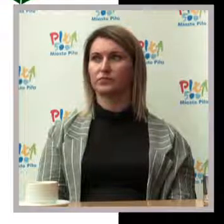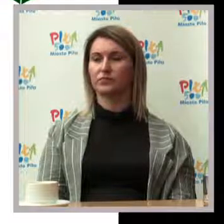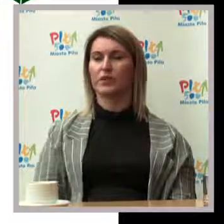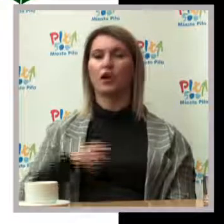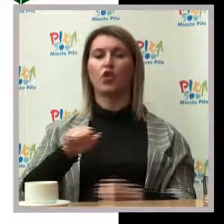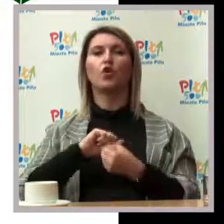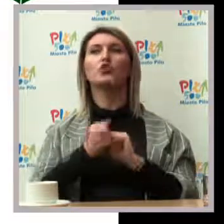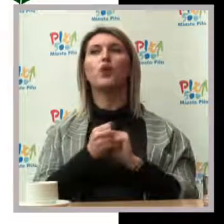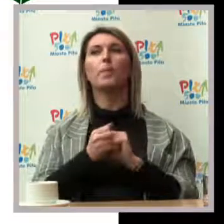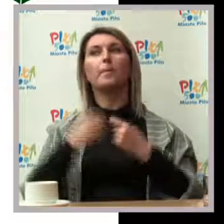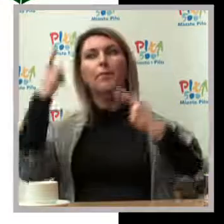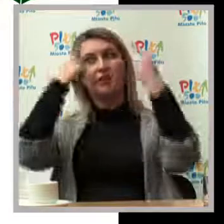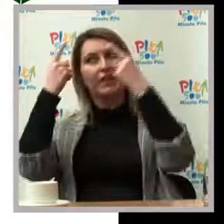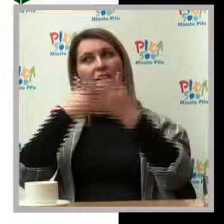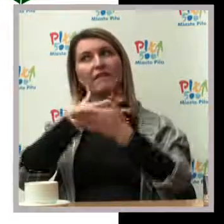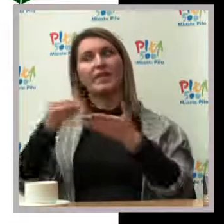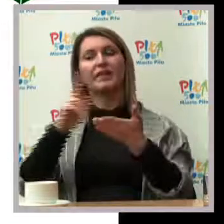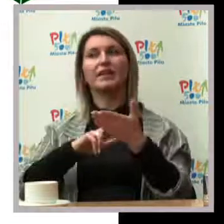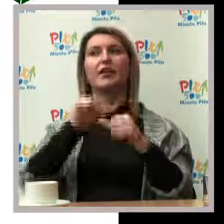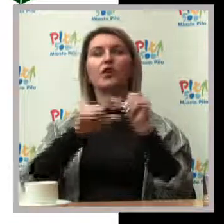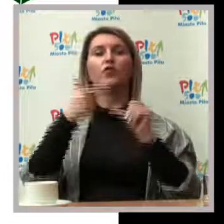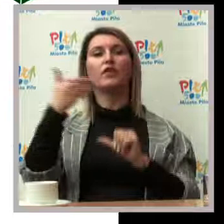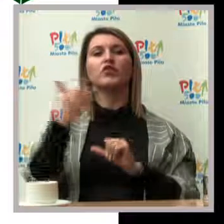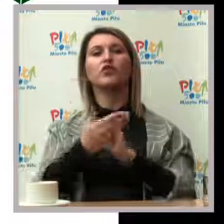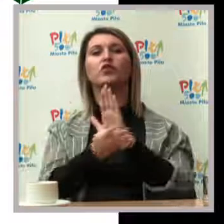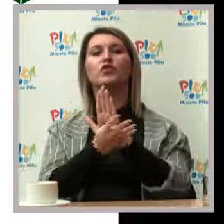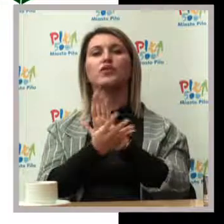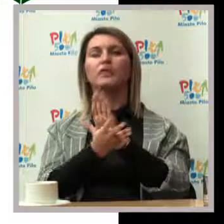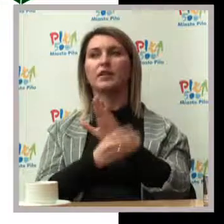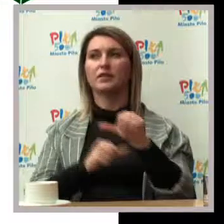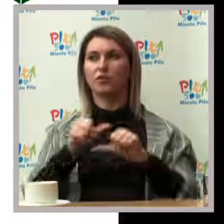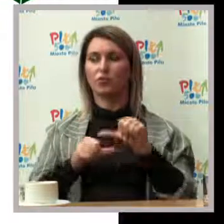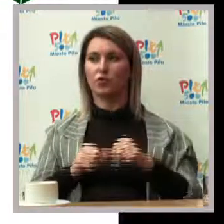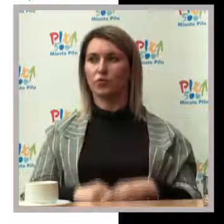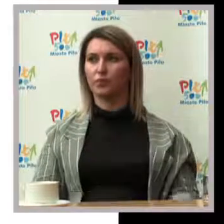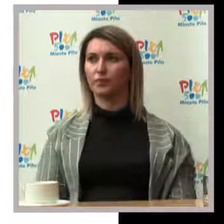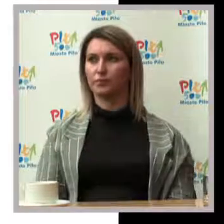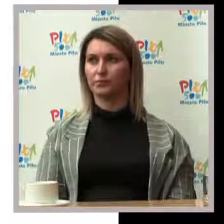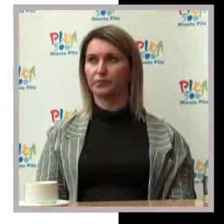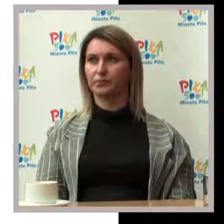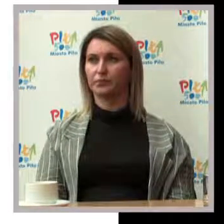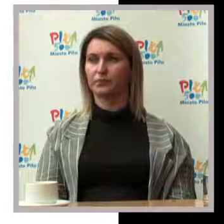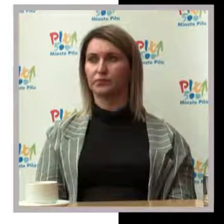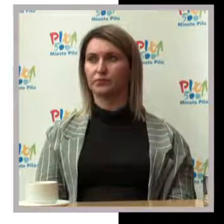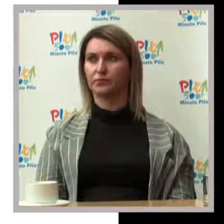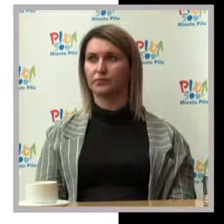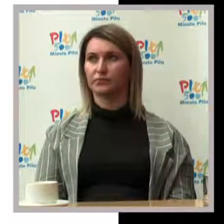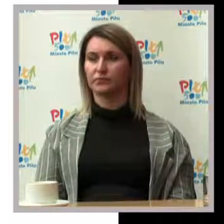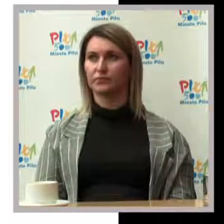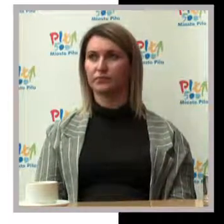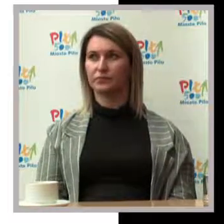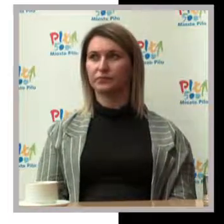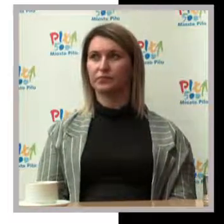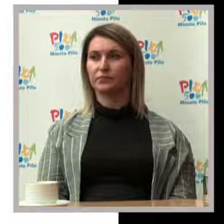podziału. W związku z tym stanowi wartość 4,61% i to 13,5 miliona złotych. Proszę